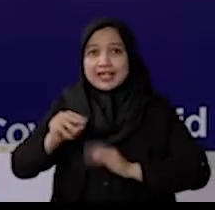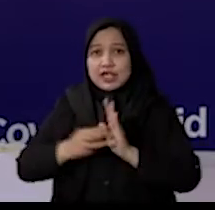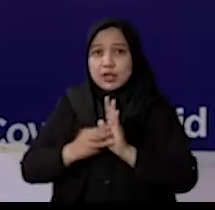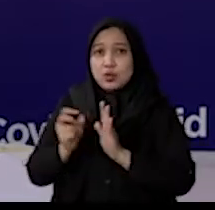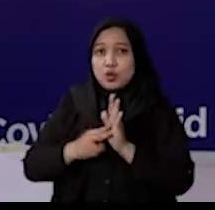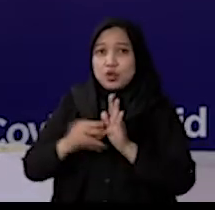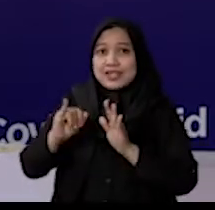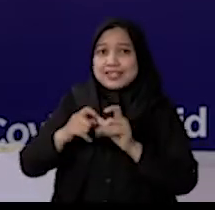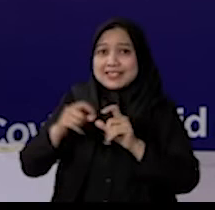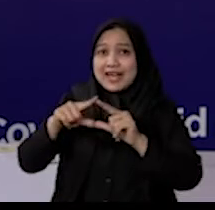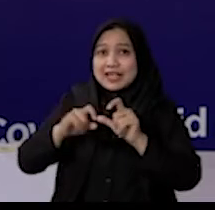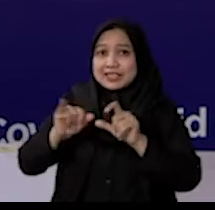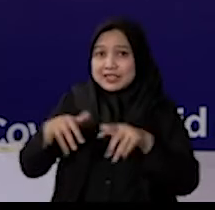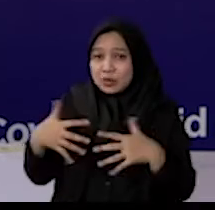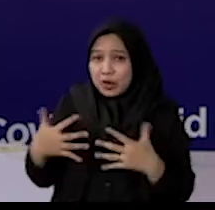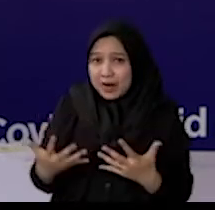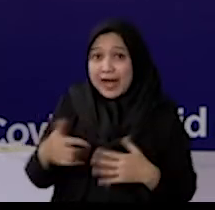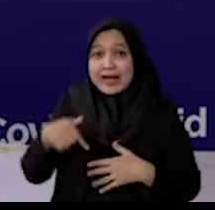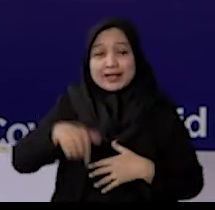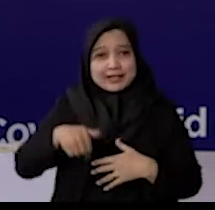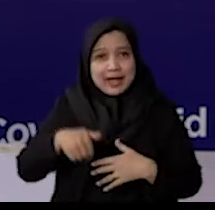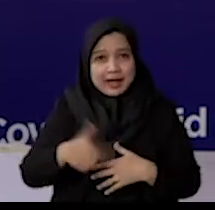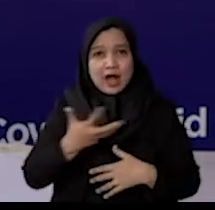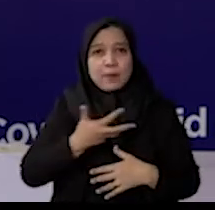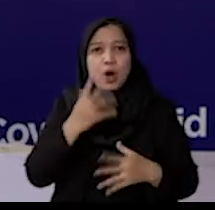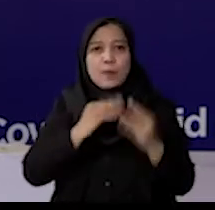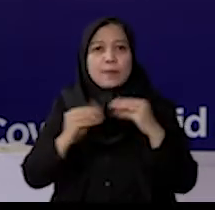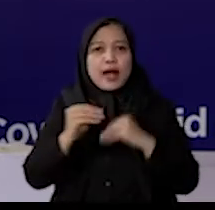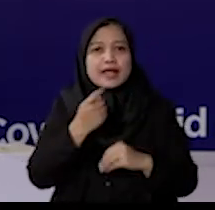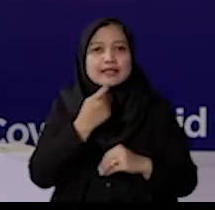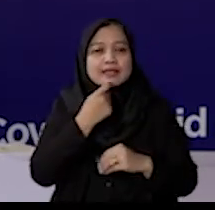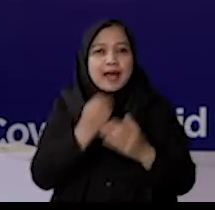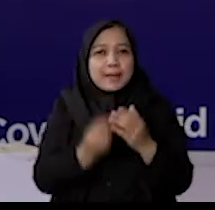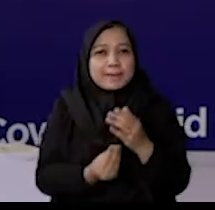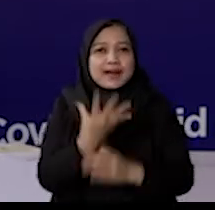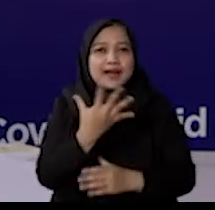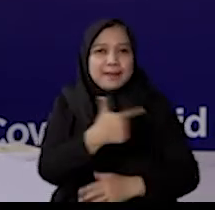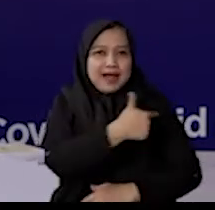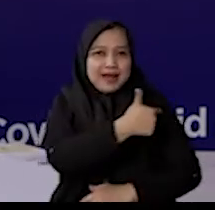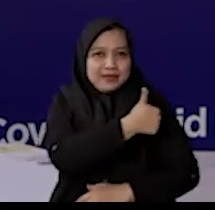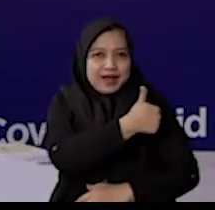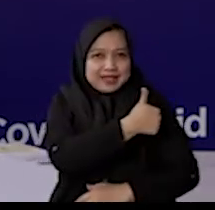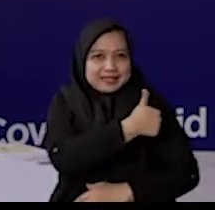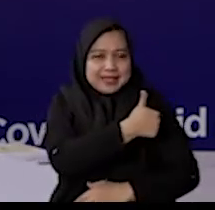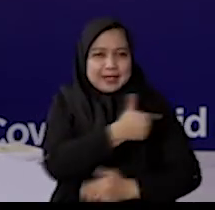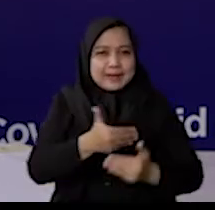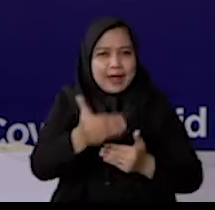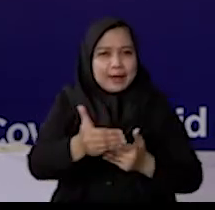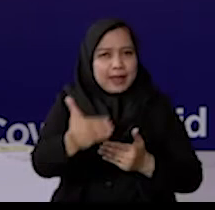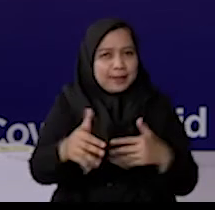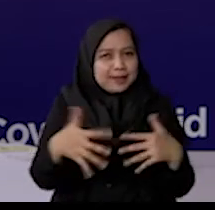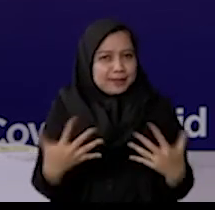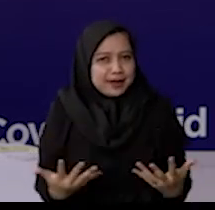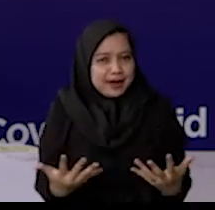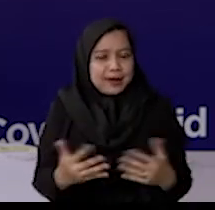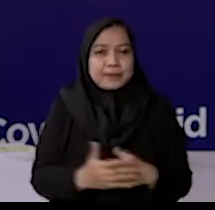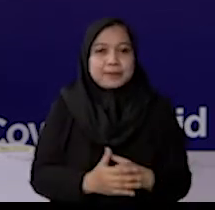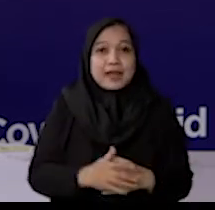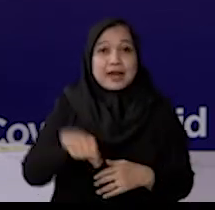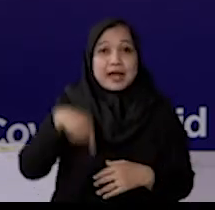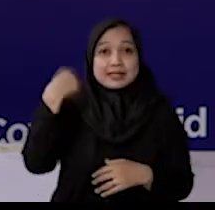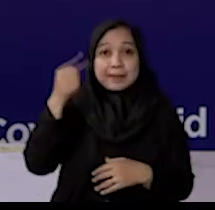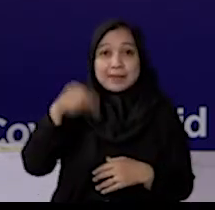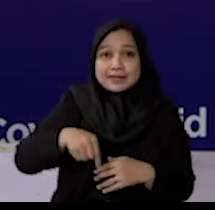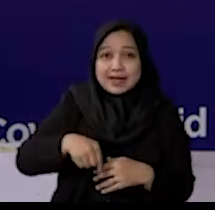saya akan membahas mengenai tahapan-tahapan pengembangan vaksin. Sampai saat ini, para pakar